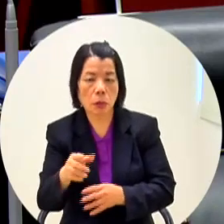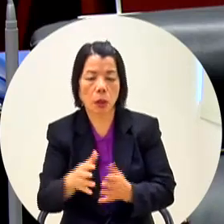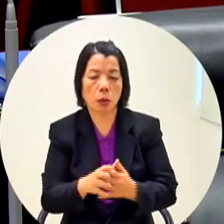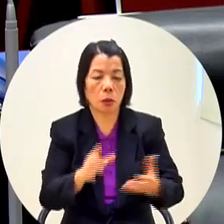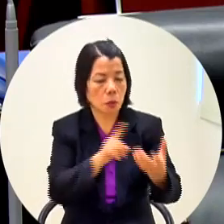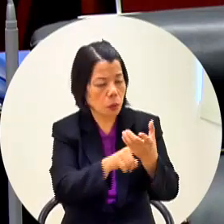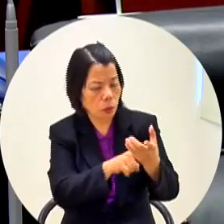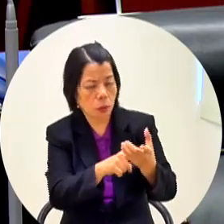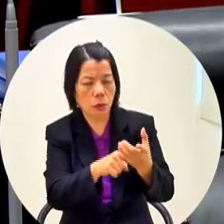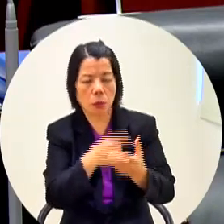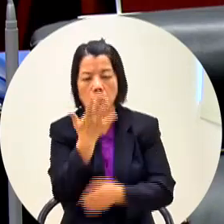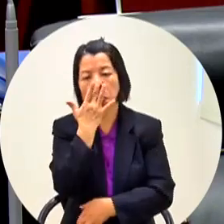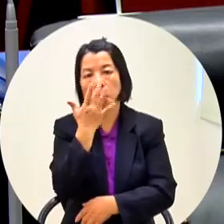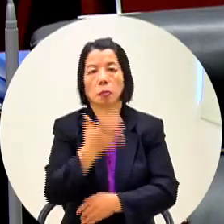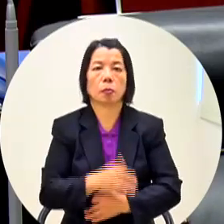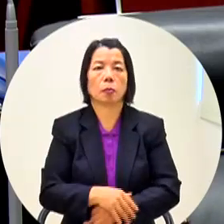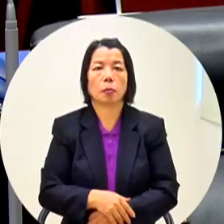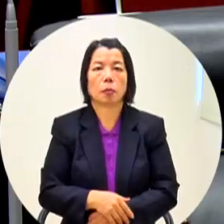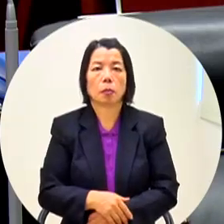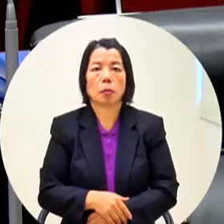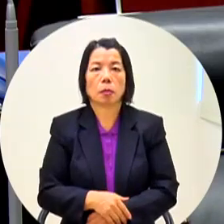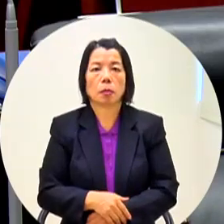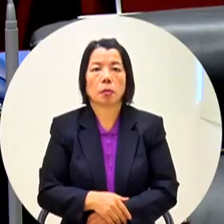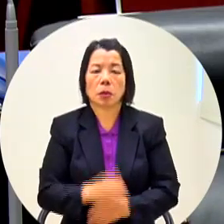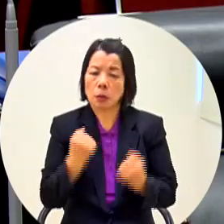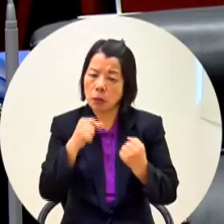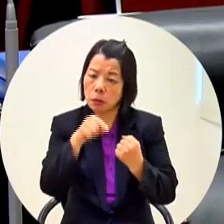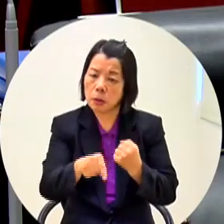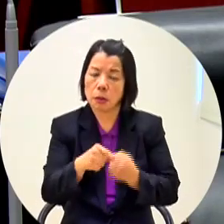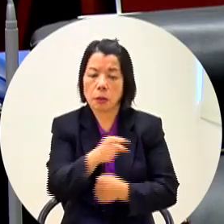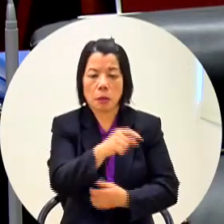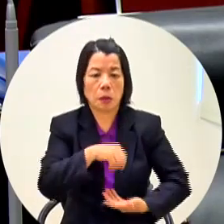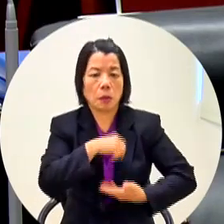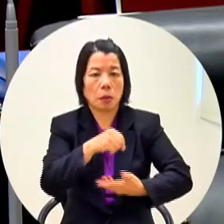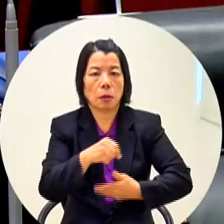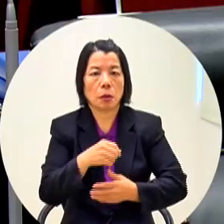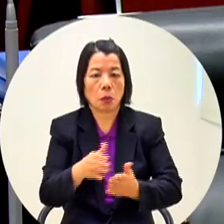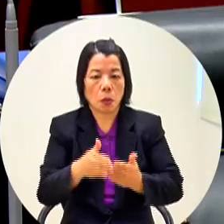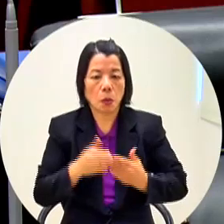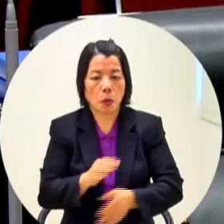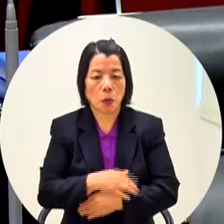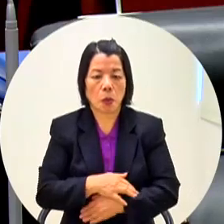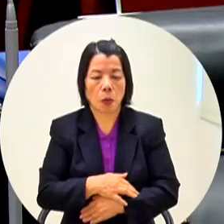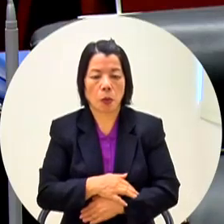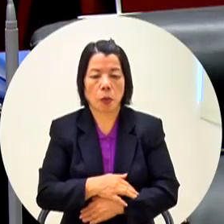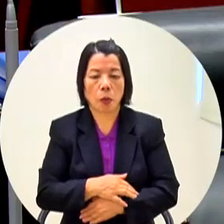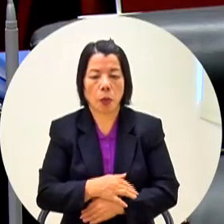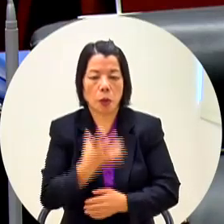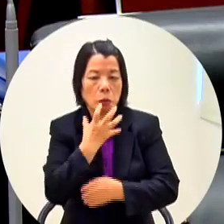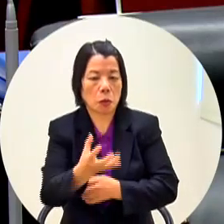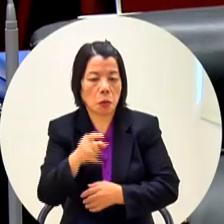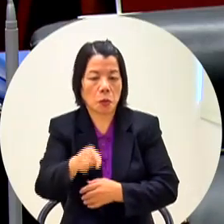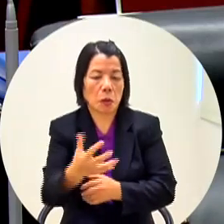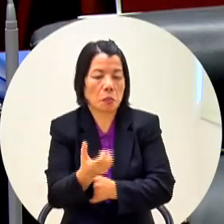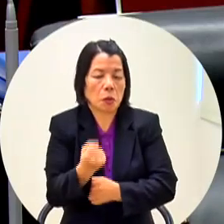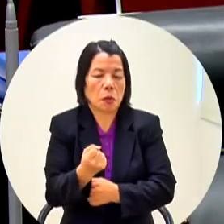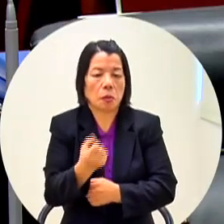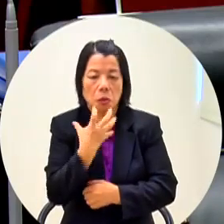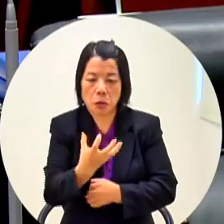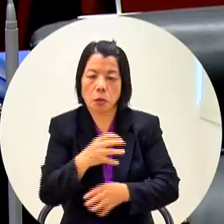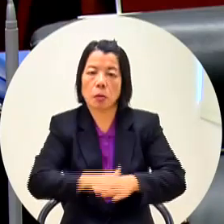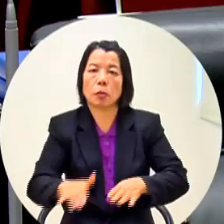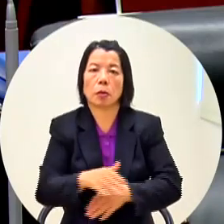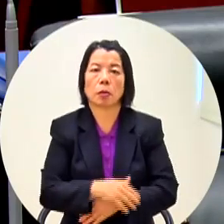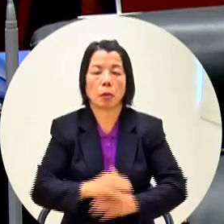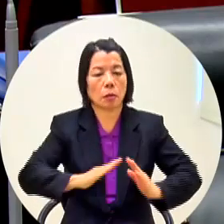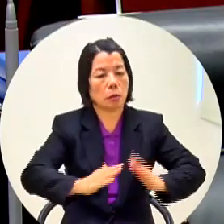哈，那所以在这个部分来讲呢，他们很担心会延误到他们的权益，所以在这个部分来讲，不晓得市长有没